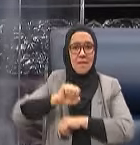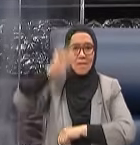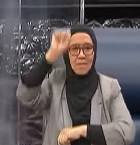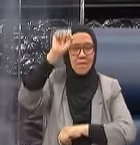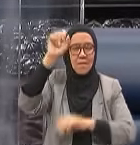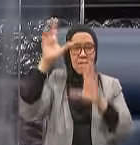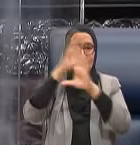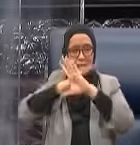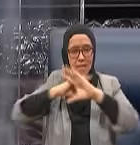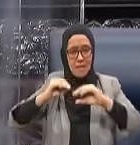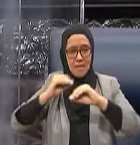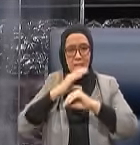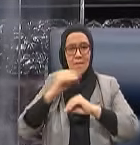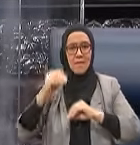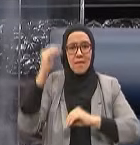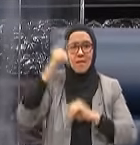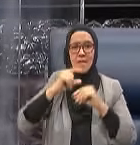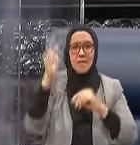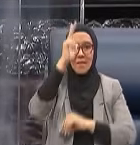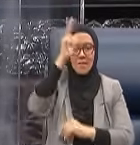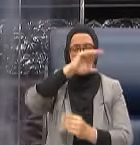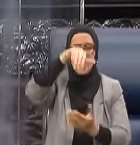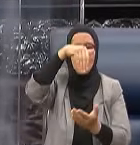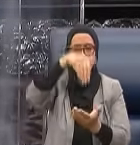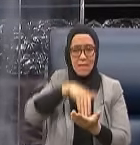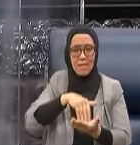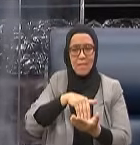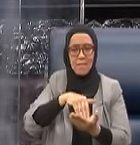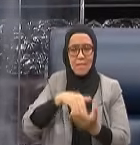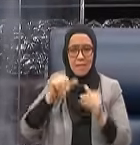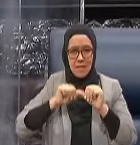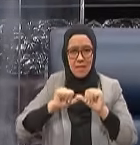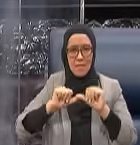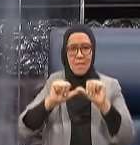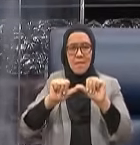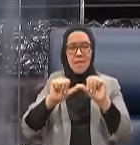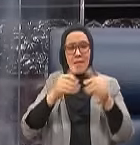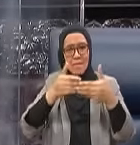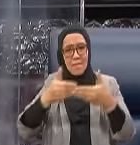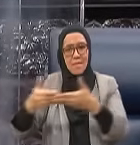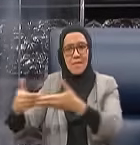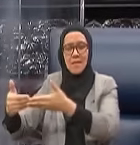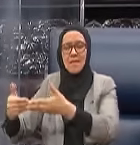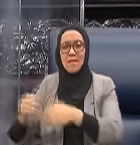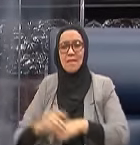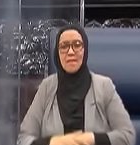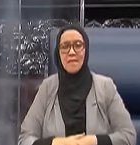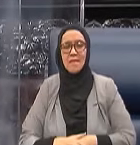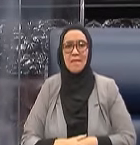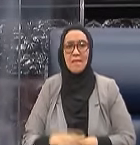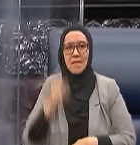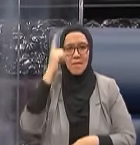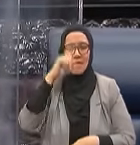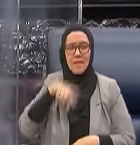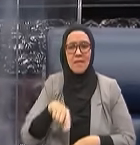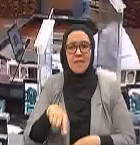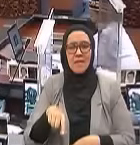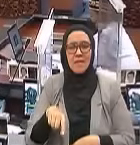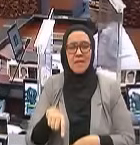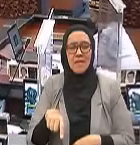sawah dan persekutuan mesti berurusan tidak masalah lebih baik untuk menyembuhkan